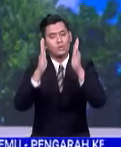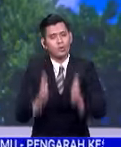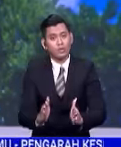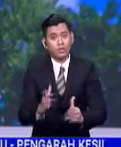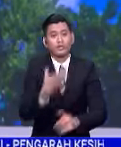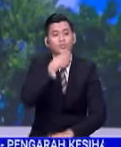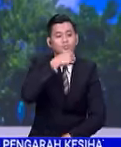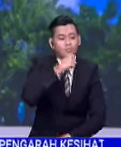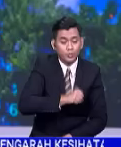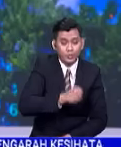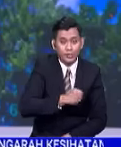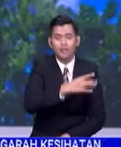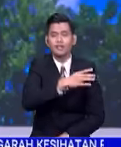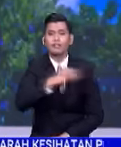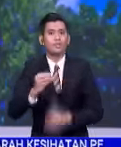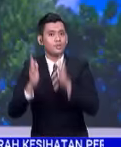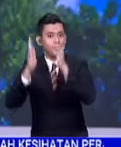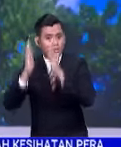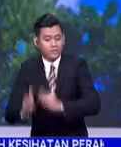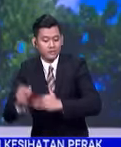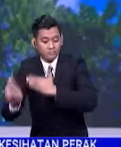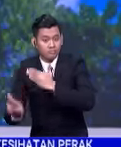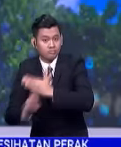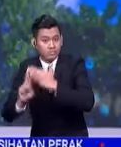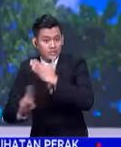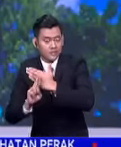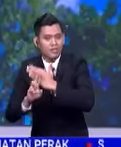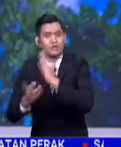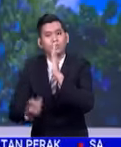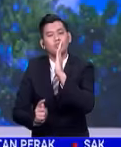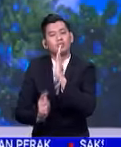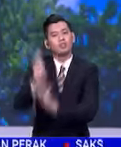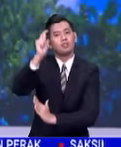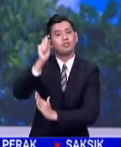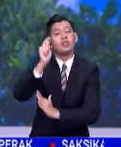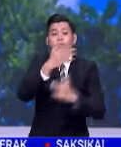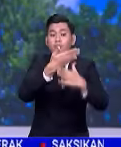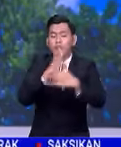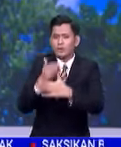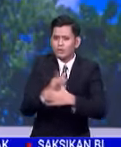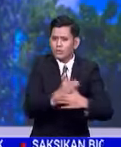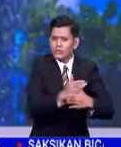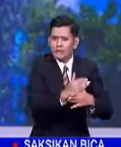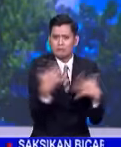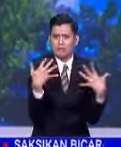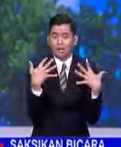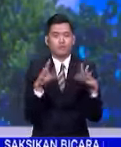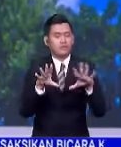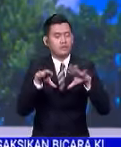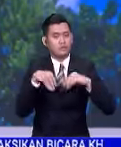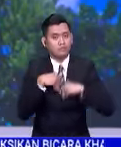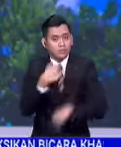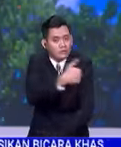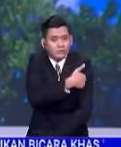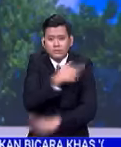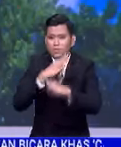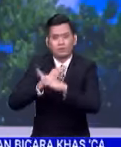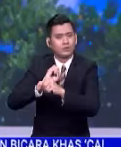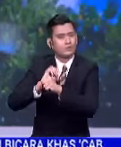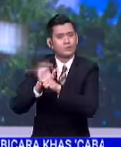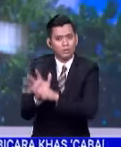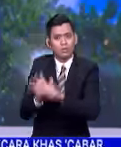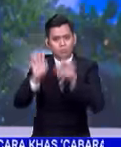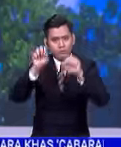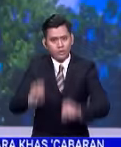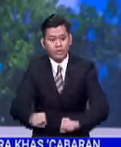emas dan golongan berisiko tinggi. Perkongsian bagi mengelak sentimen juga ketakutan untuk menerima suntikan vaksin yang boleh